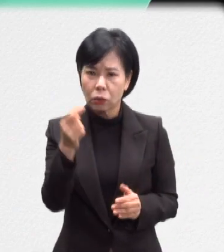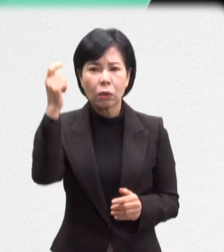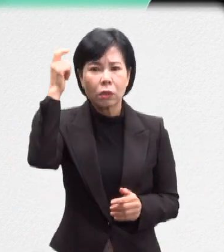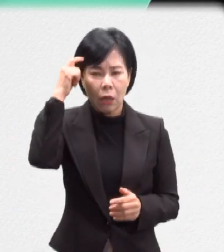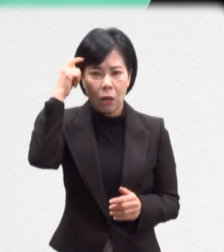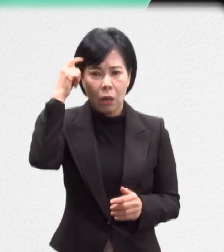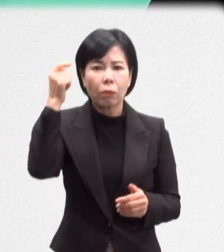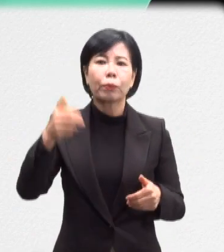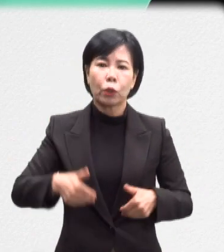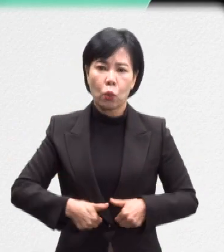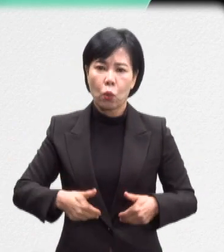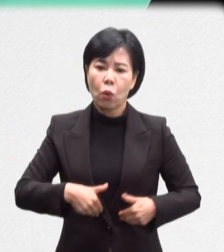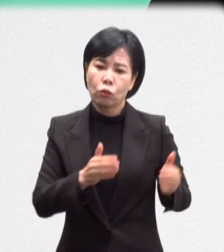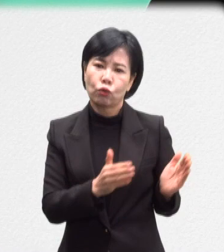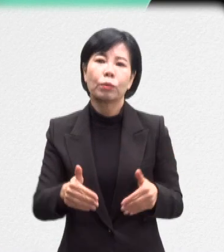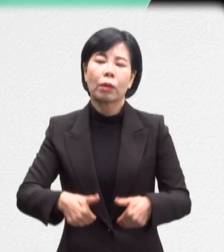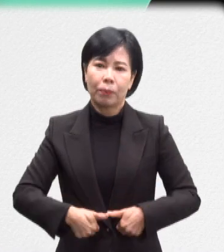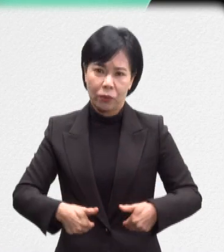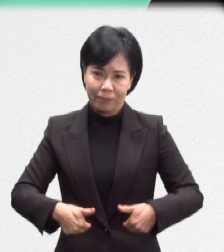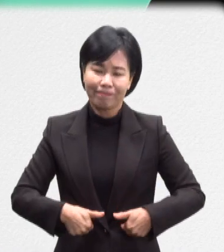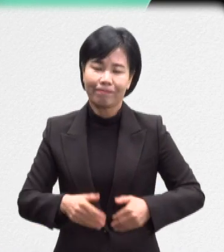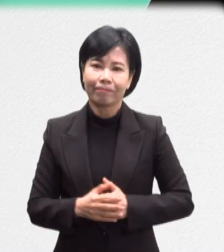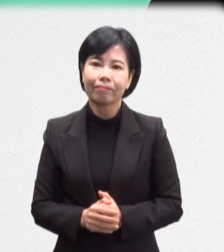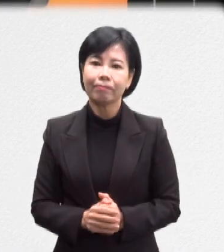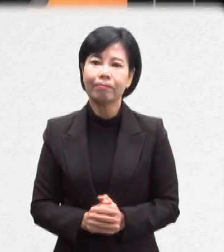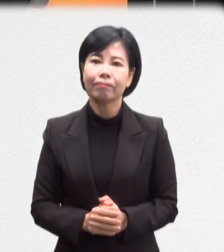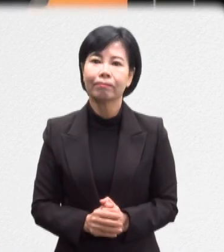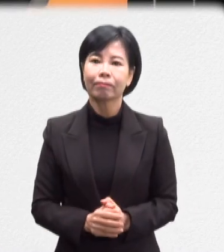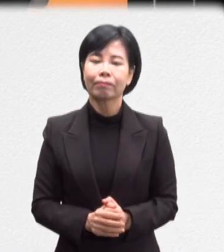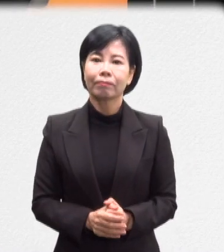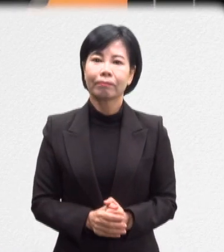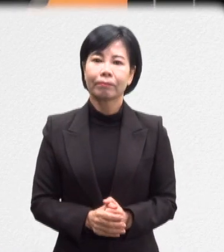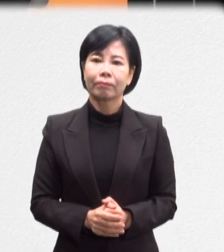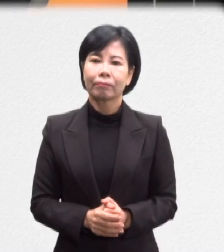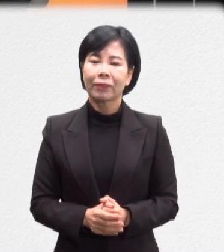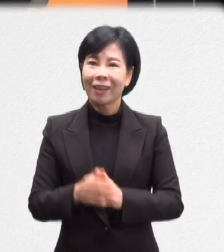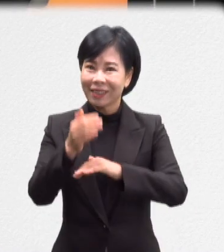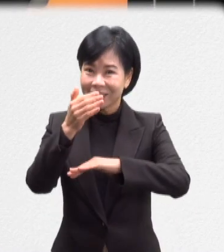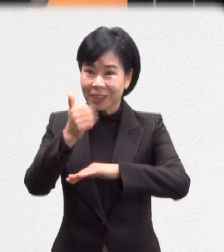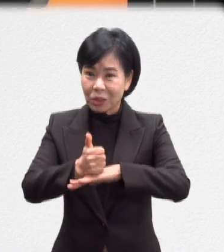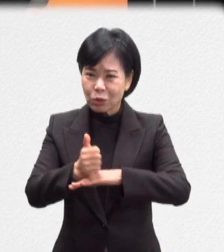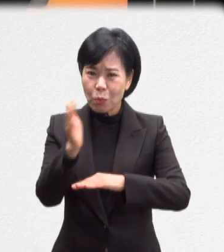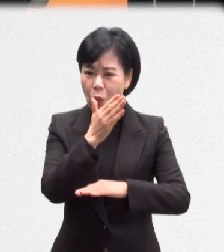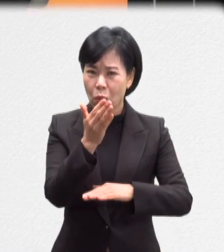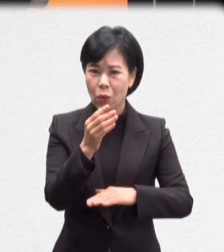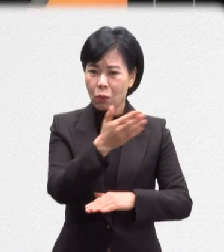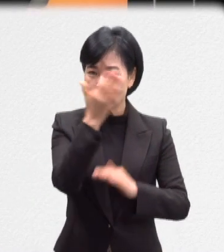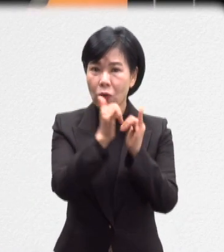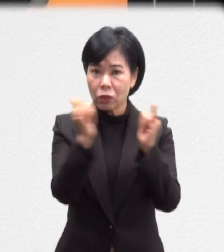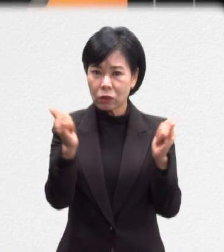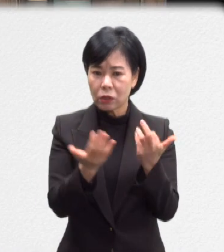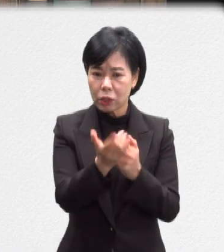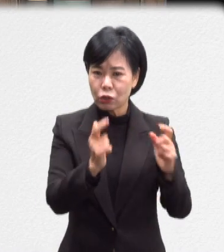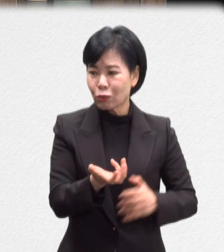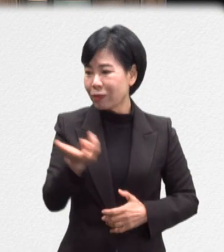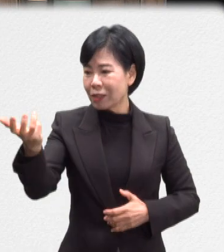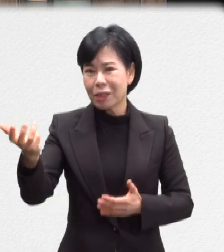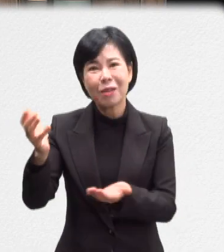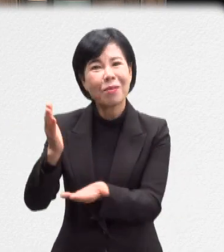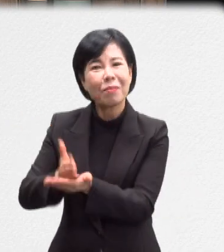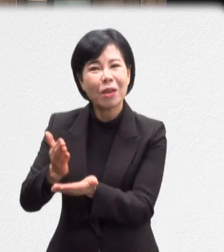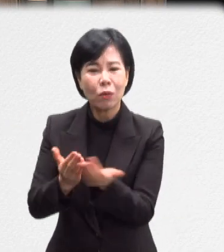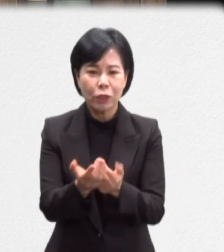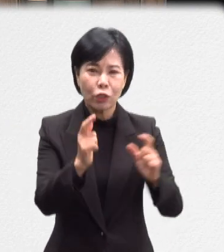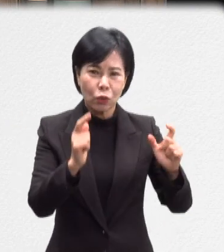것들이 좀 마련될 수 있으면 좋을 것 같다는 생각이 듭니다. 네, 결국에는 청년들이 제주를 떠나지 않고 제주에서